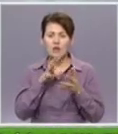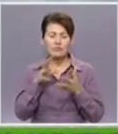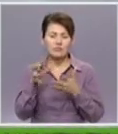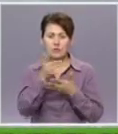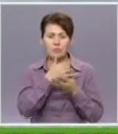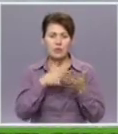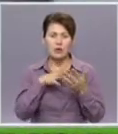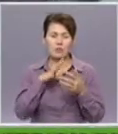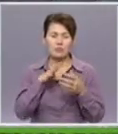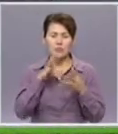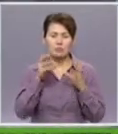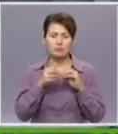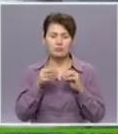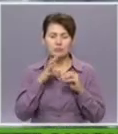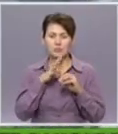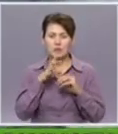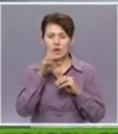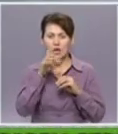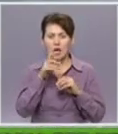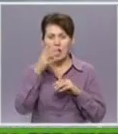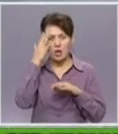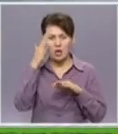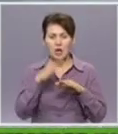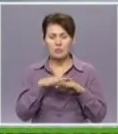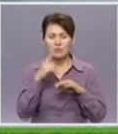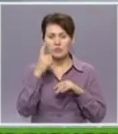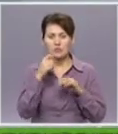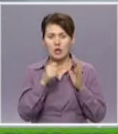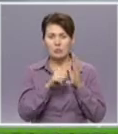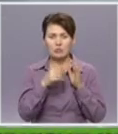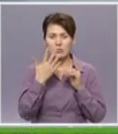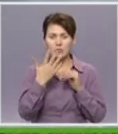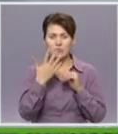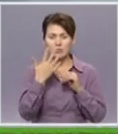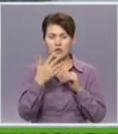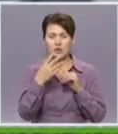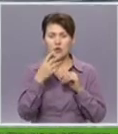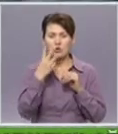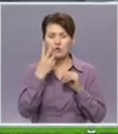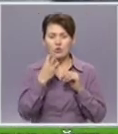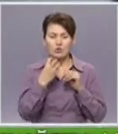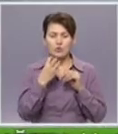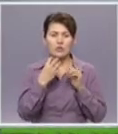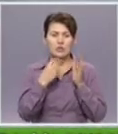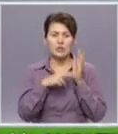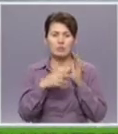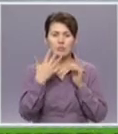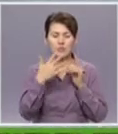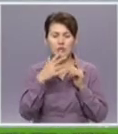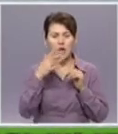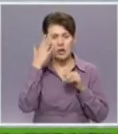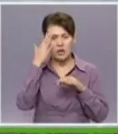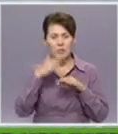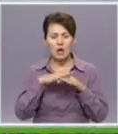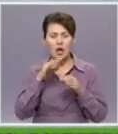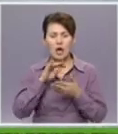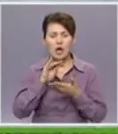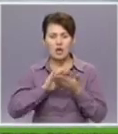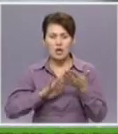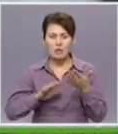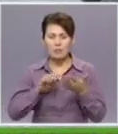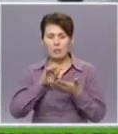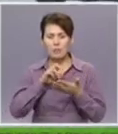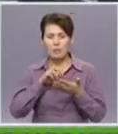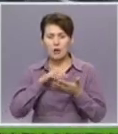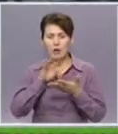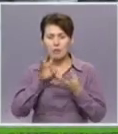протокол. Бүгінгі рейд барысында әкімшілік кодекстің 165 және 387 бабының орындалмауы бойынша әкімшілік хаттама толтырылды. Жалпы